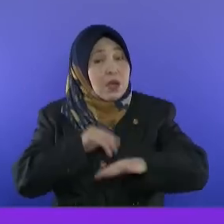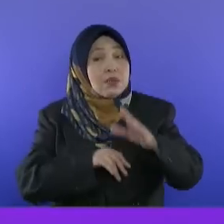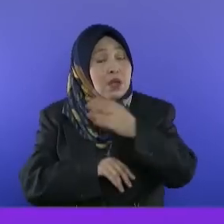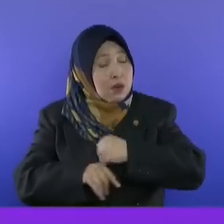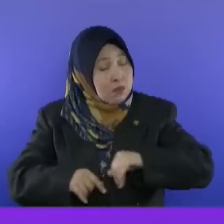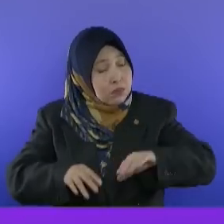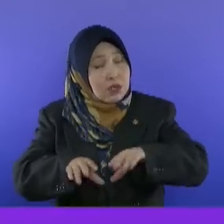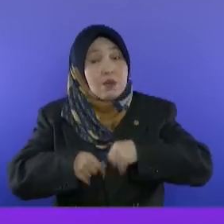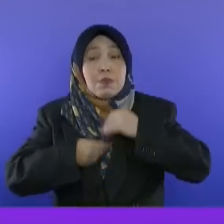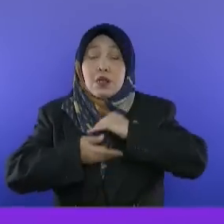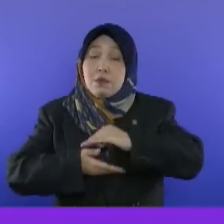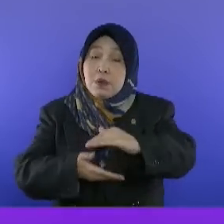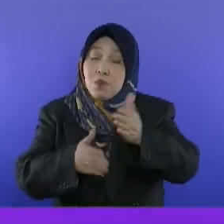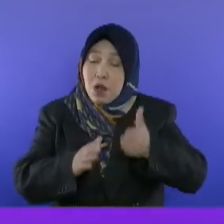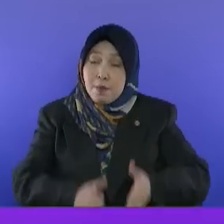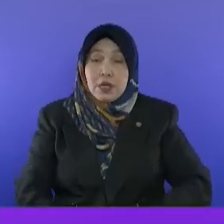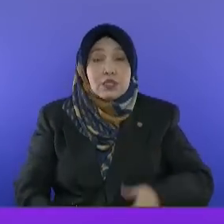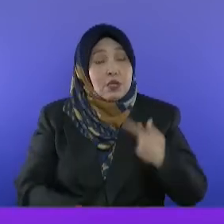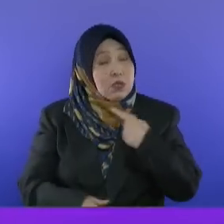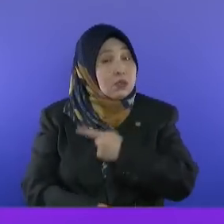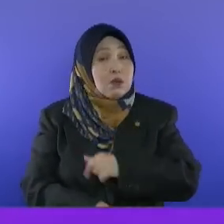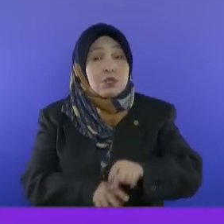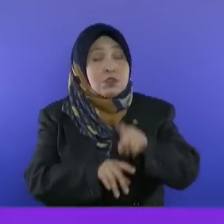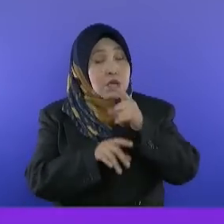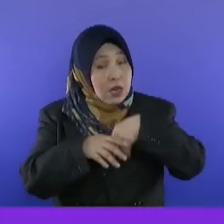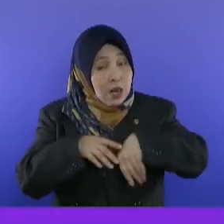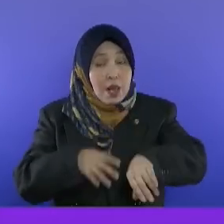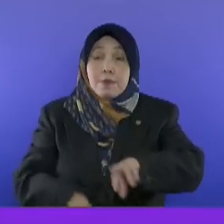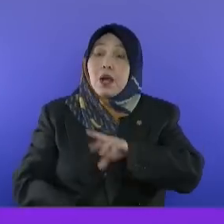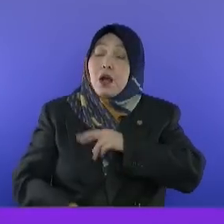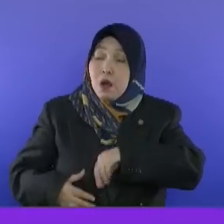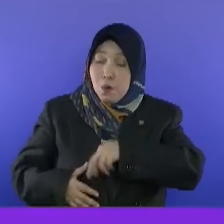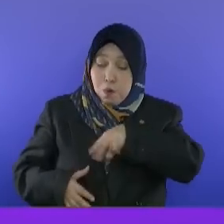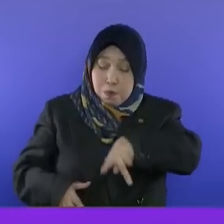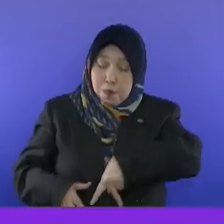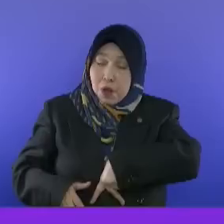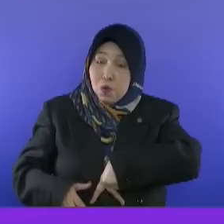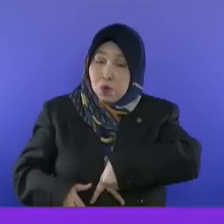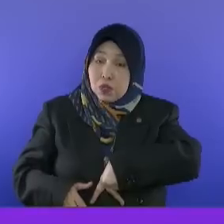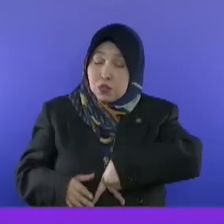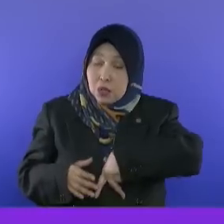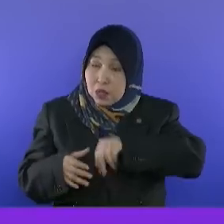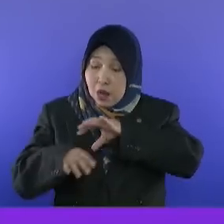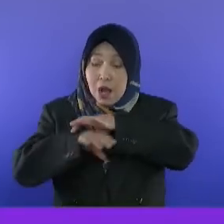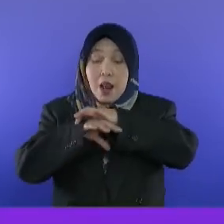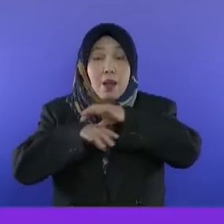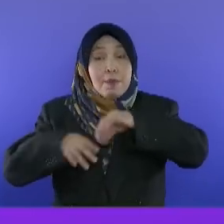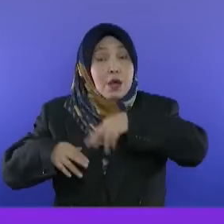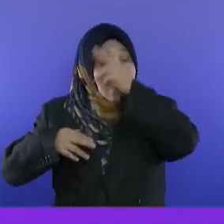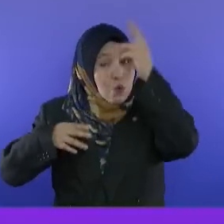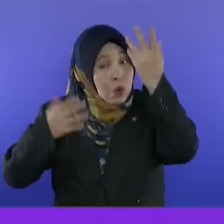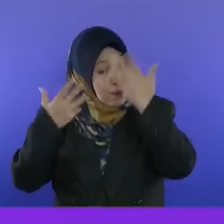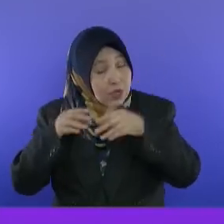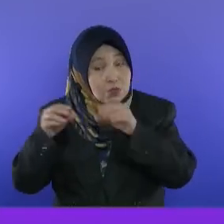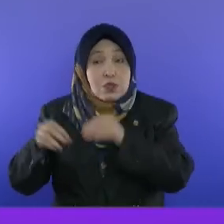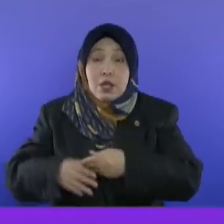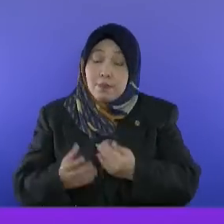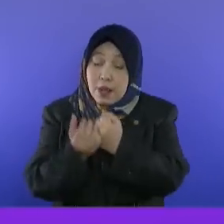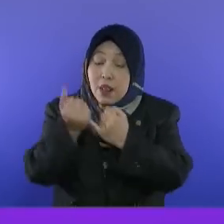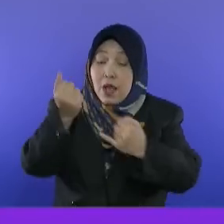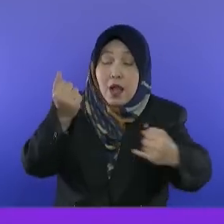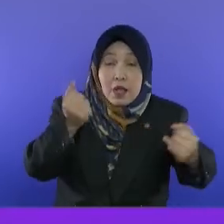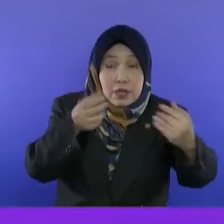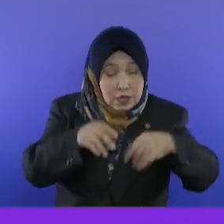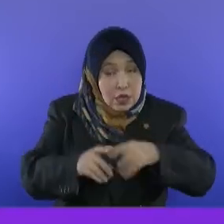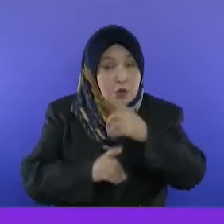itu janji kita dulu kita bersyahadat di alam di alam roh pada Surah al-a'raf Allah Nyatakan kali ini kemudian kita masuk di atas dunia ini